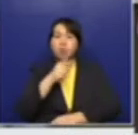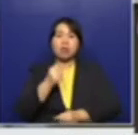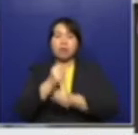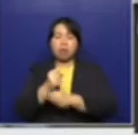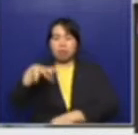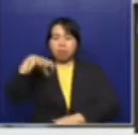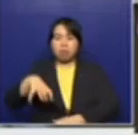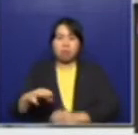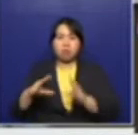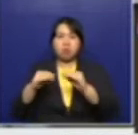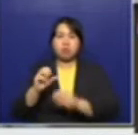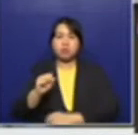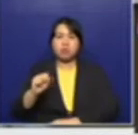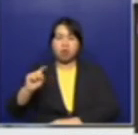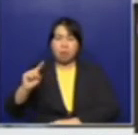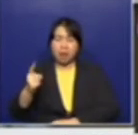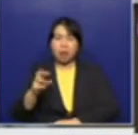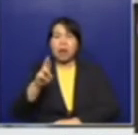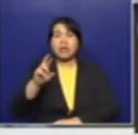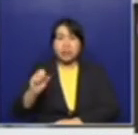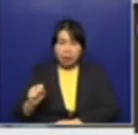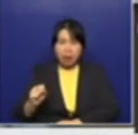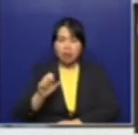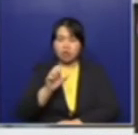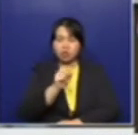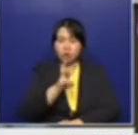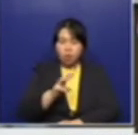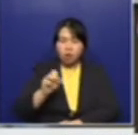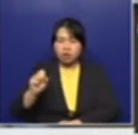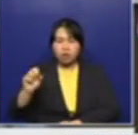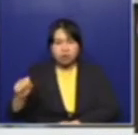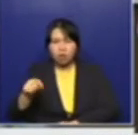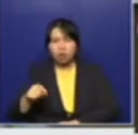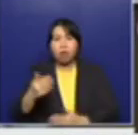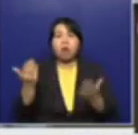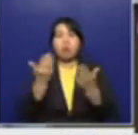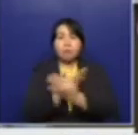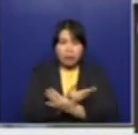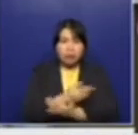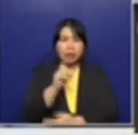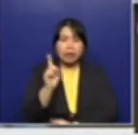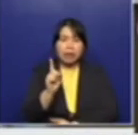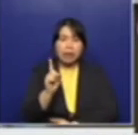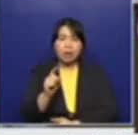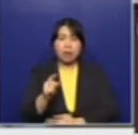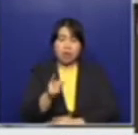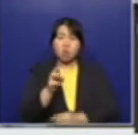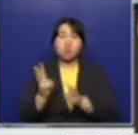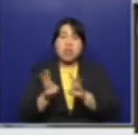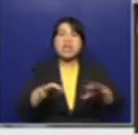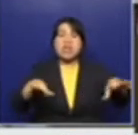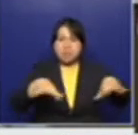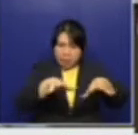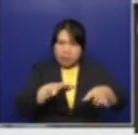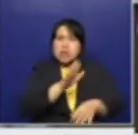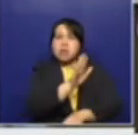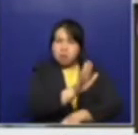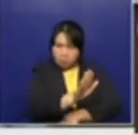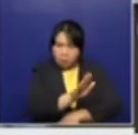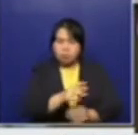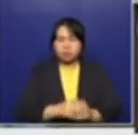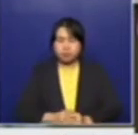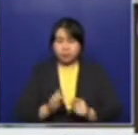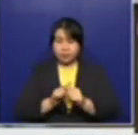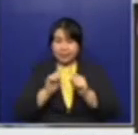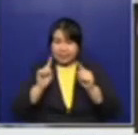เนี่ยรัฐสภาด้วยทั้งสว.สส.มันเป็นการเปลี่ยนแปลงในระบบปกติการเป